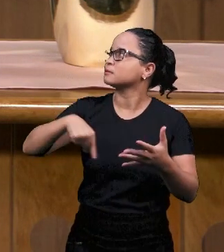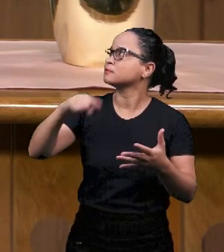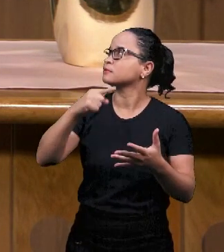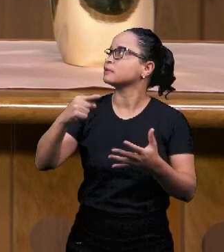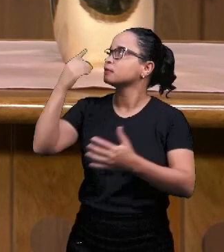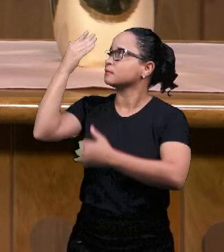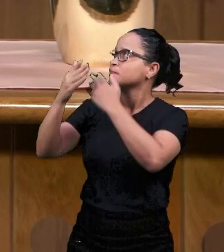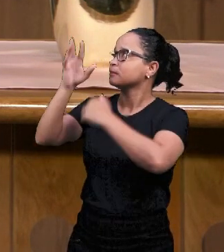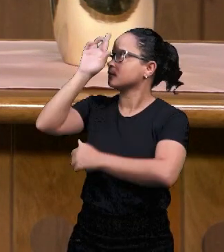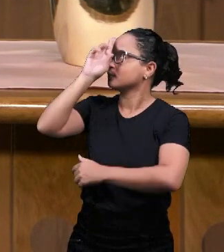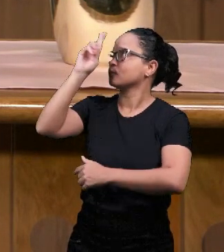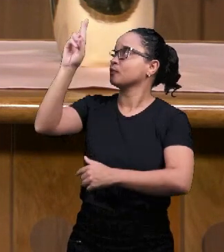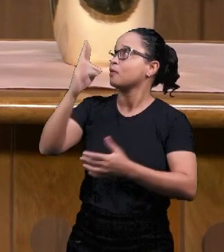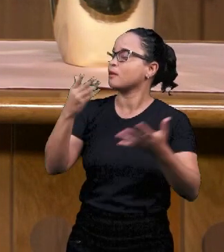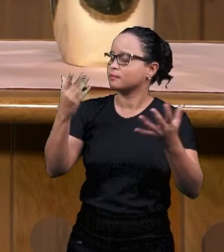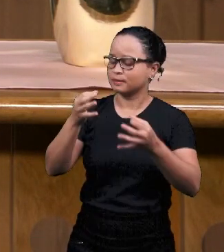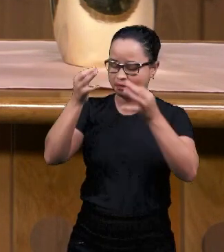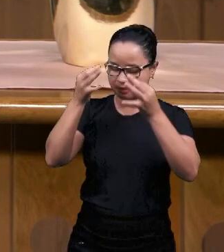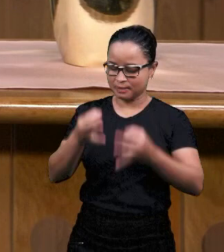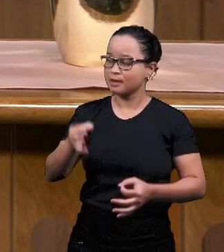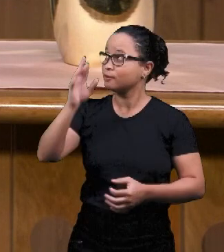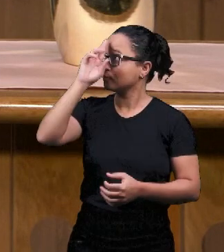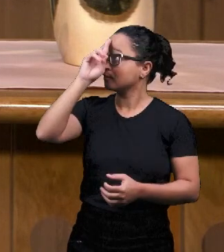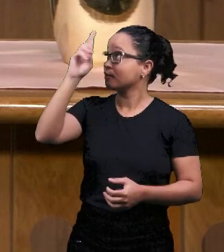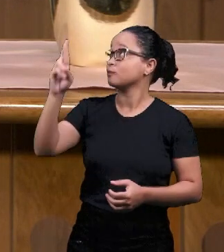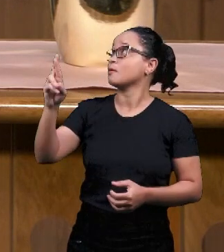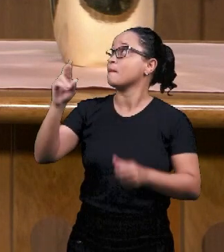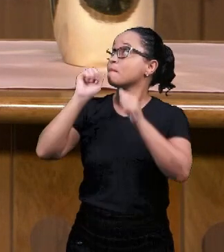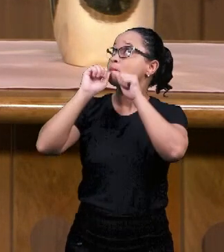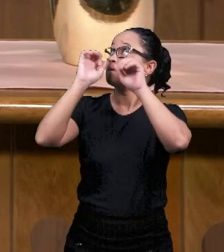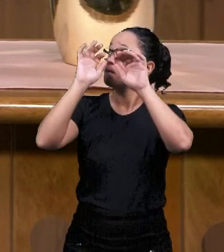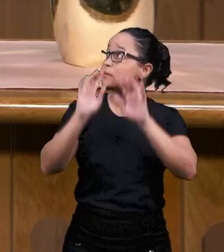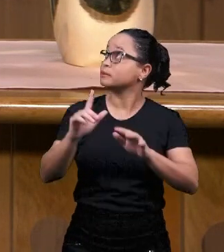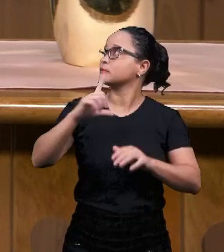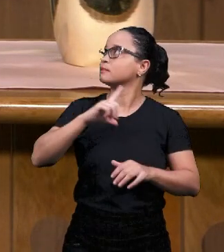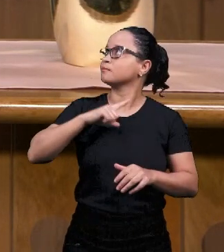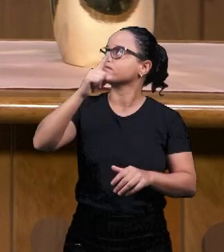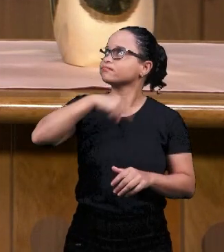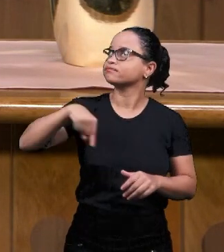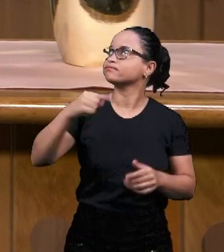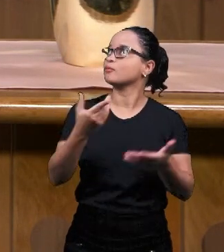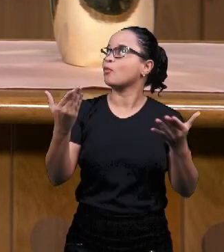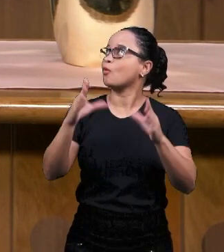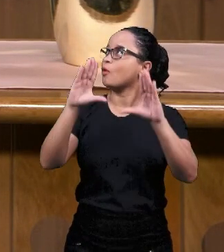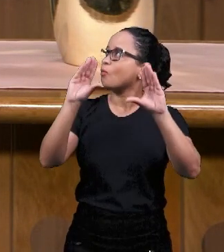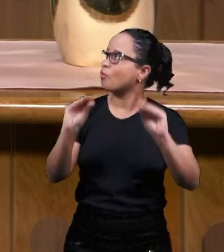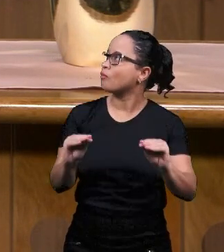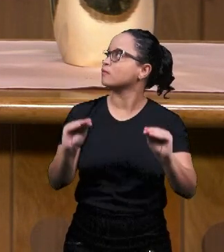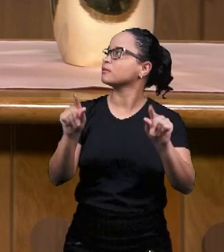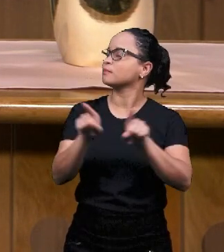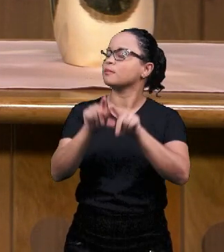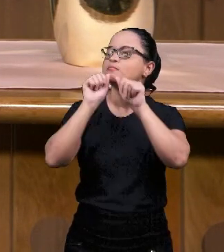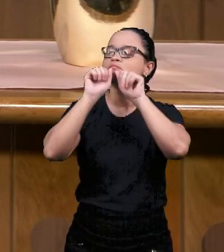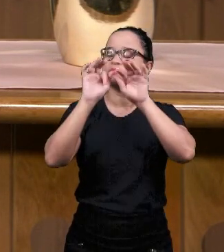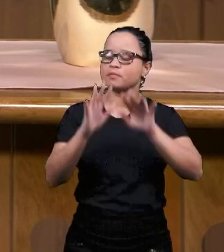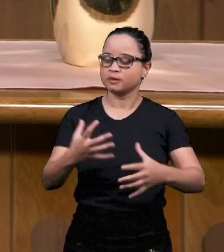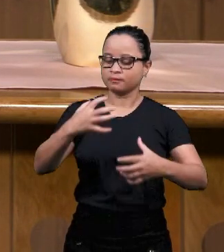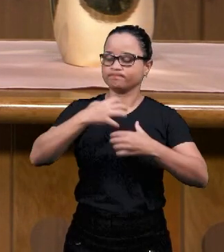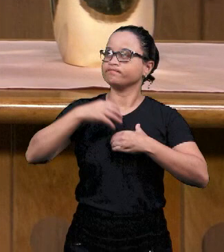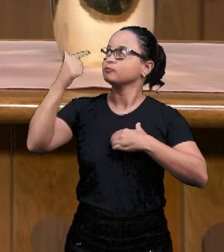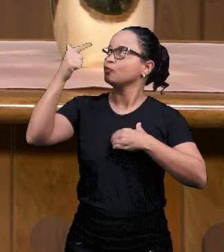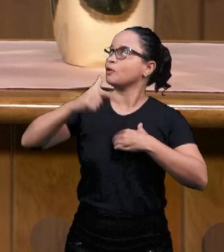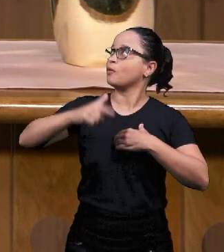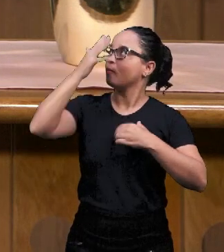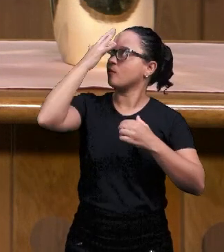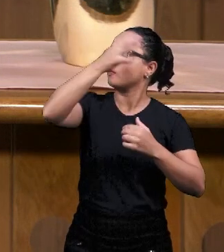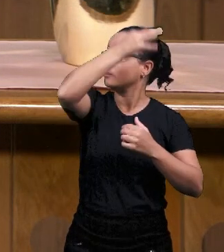чтобы мы были в состоянии войти в Твое присутствие. Ты имеешь для нас благословение этим вечером,